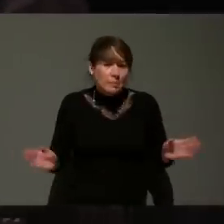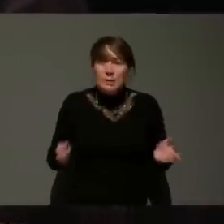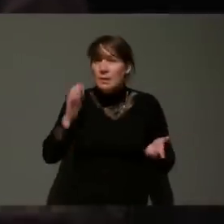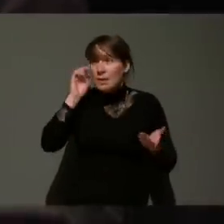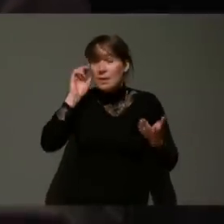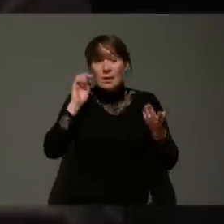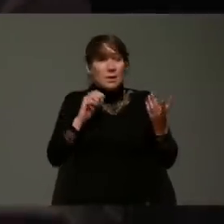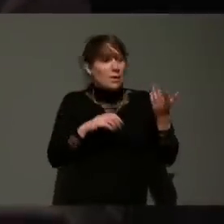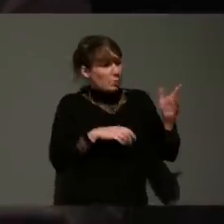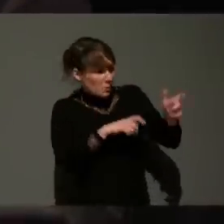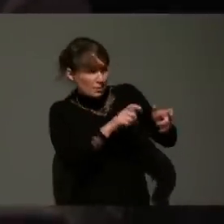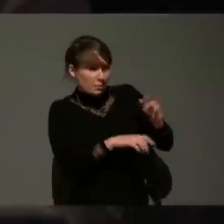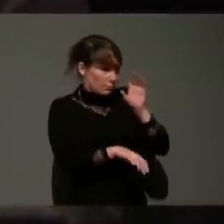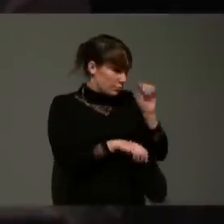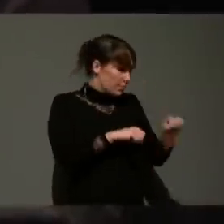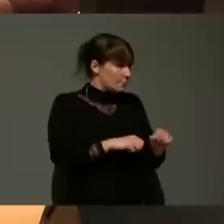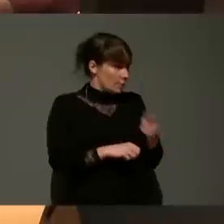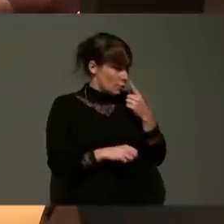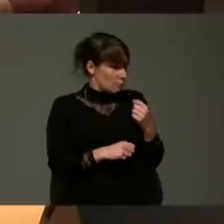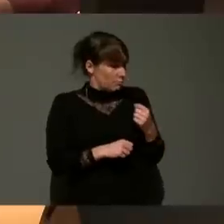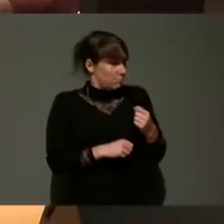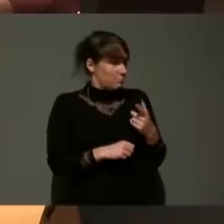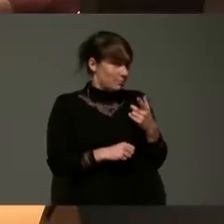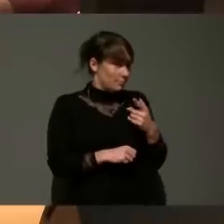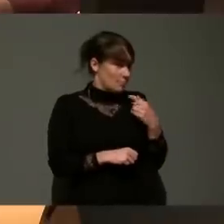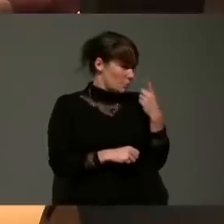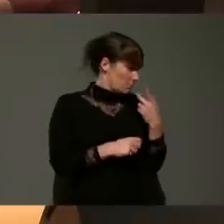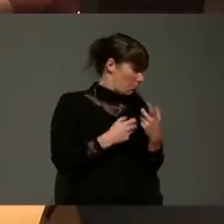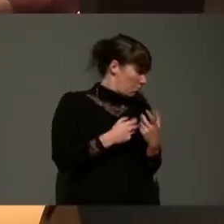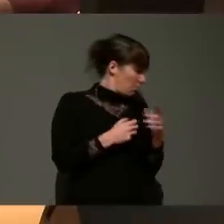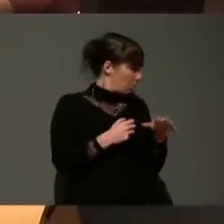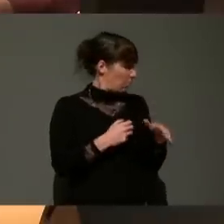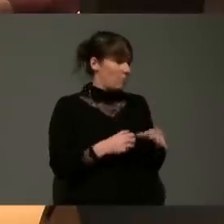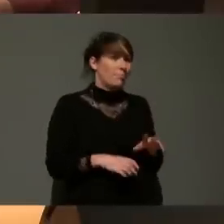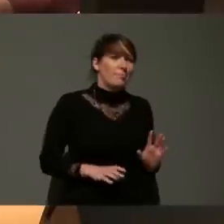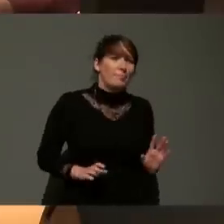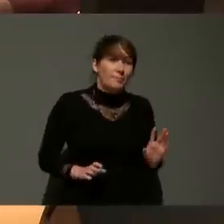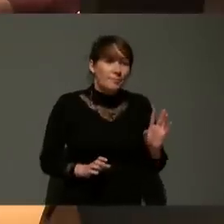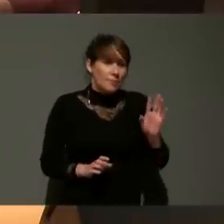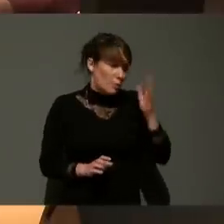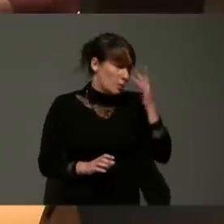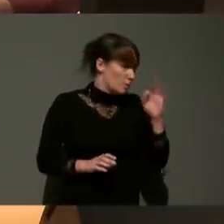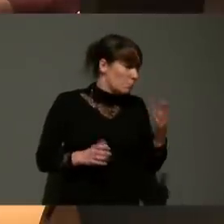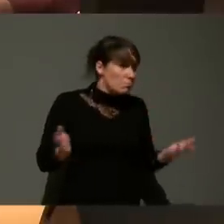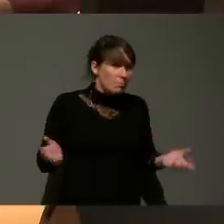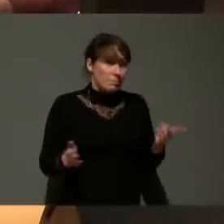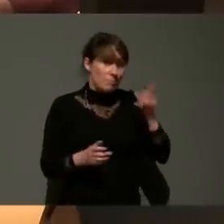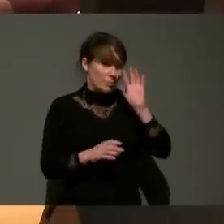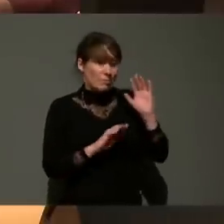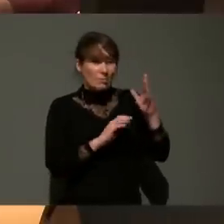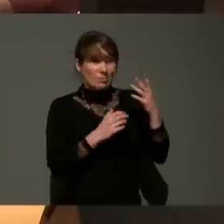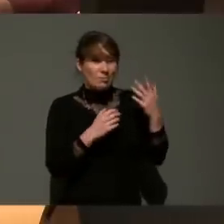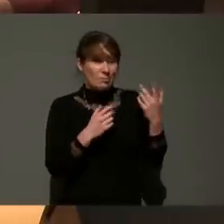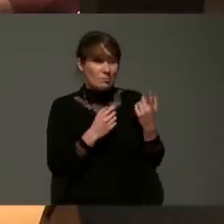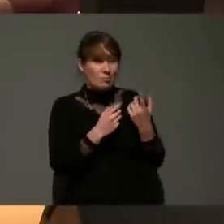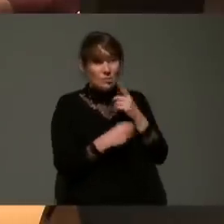petit peu d'embonpoint, que vous avez du mal à reconnaître et qui ont arrêté toute activité physique. Donc, vraiment, ça, c'est extrêmement